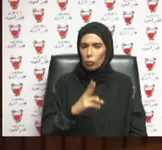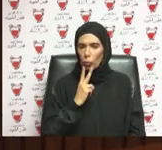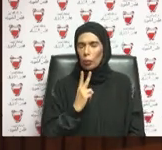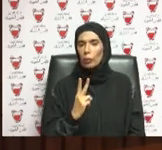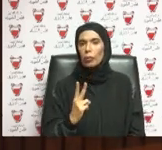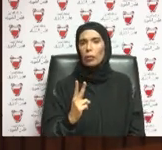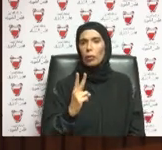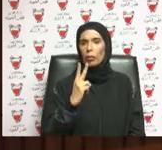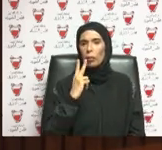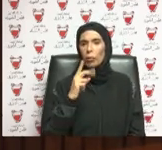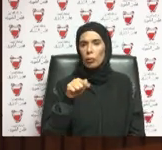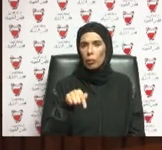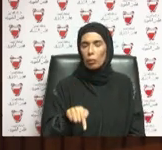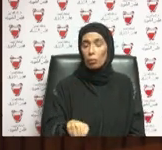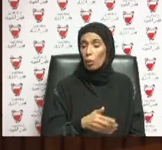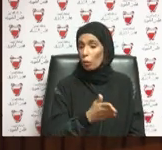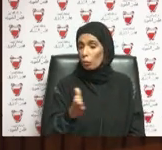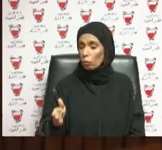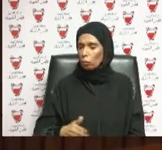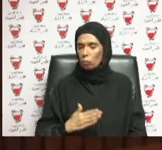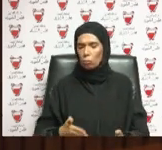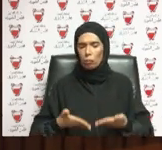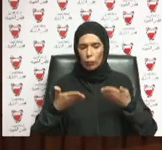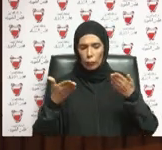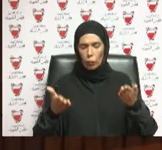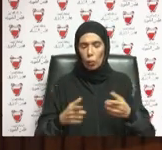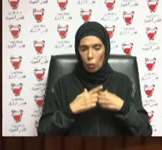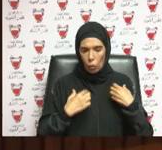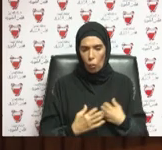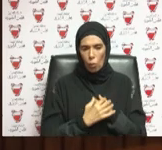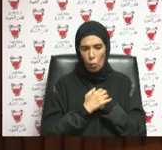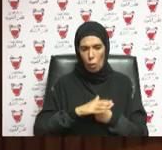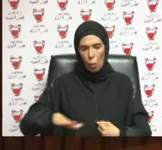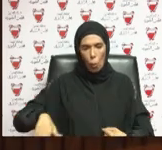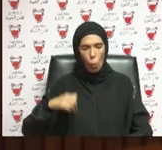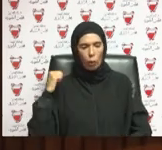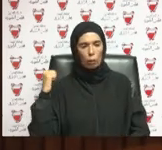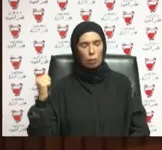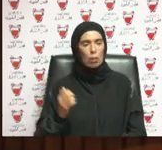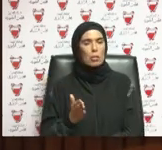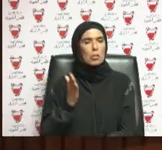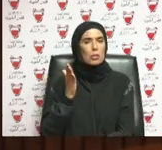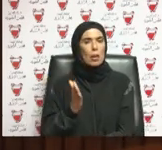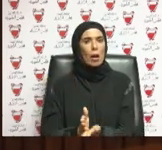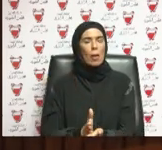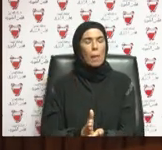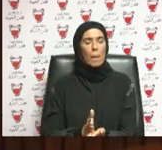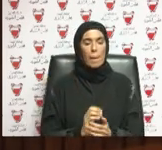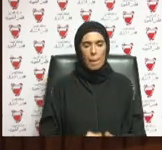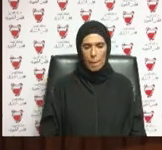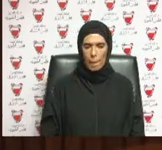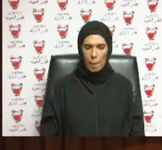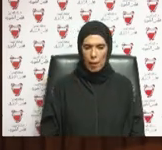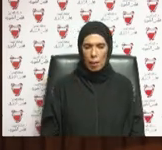تركته من إرث محمود من الخير والحب والوطنية الصادقة. وداعاً صاحب السمو